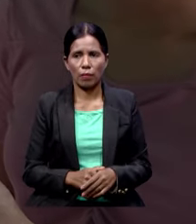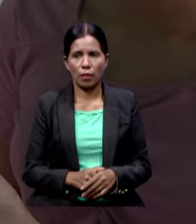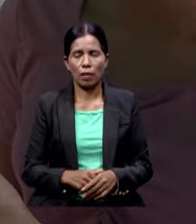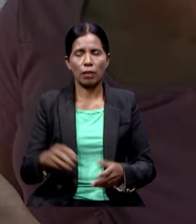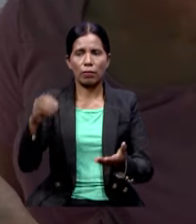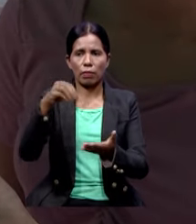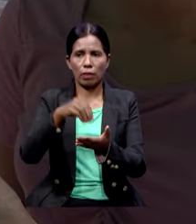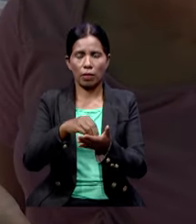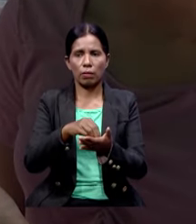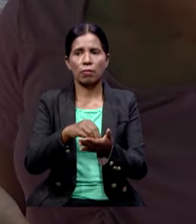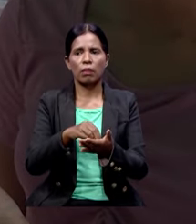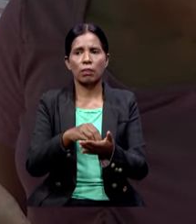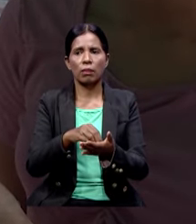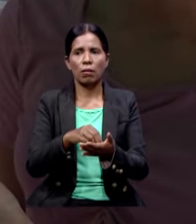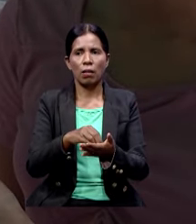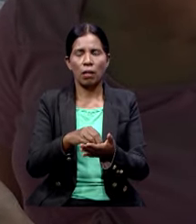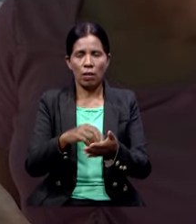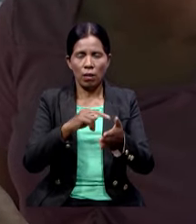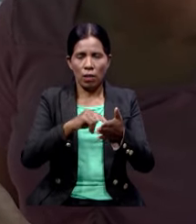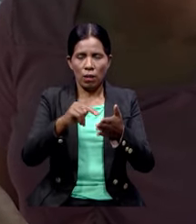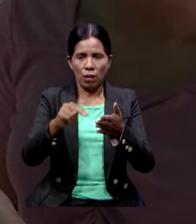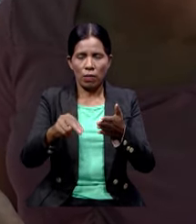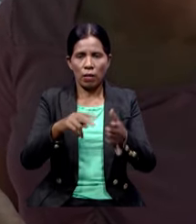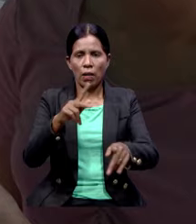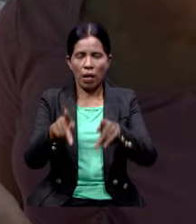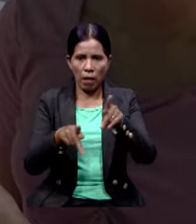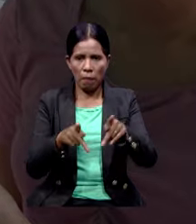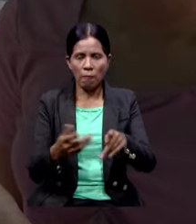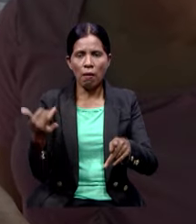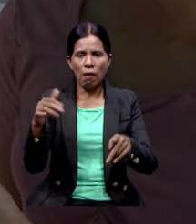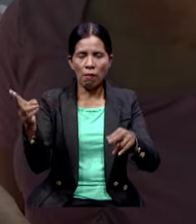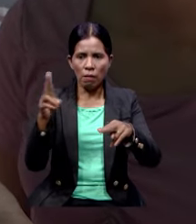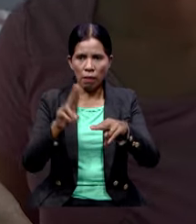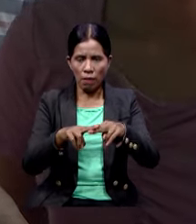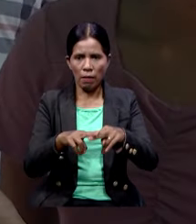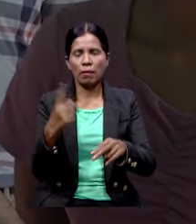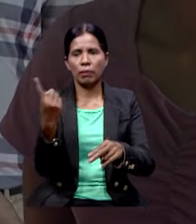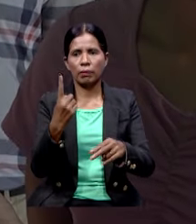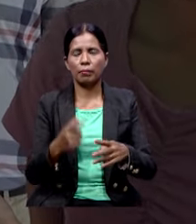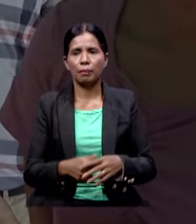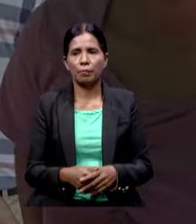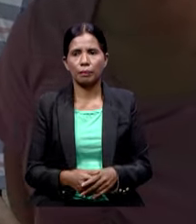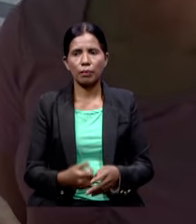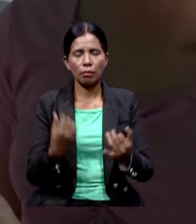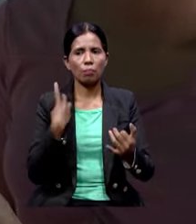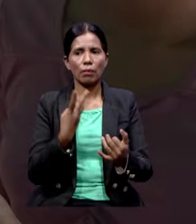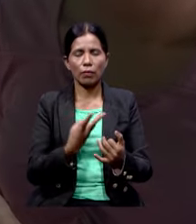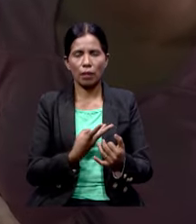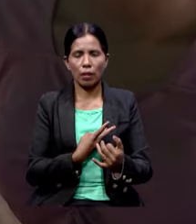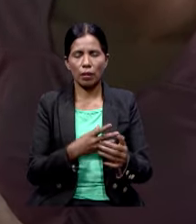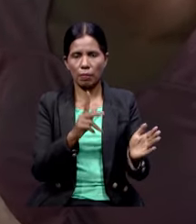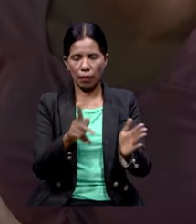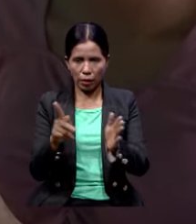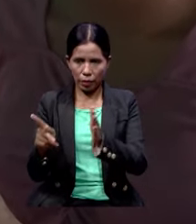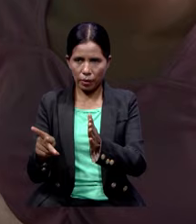akomoda numru vendedor sil nebe maka aumenta babi baik ne. Nah, nebe ida ne ita plane hela